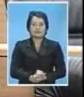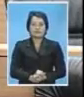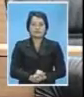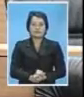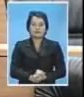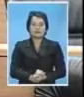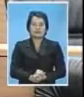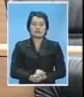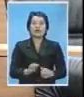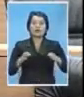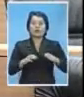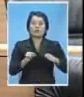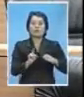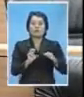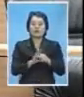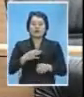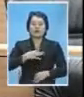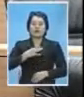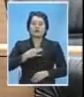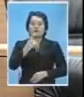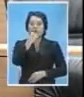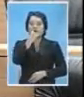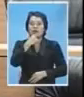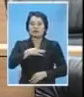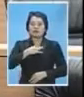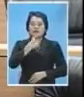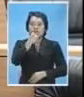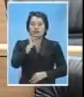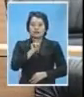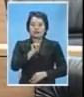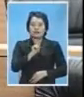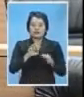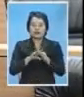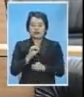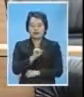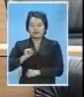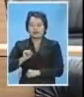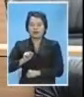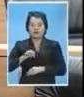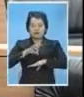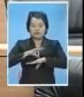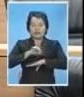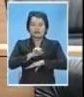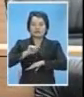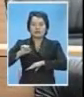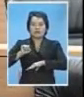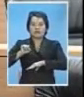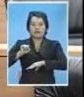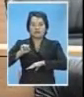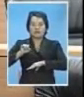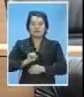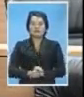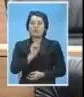สถานะไอ้ส่วนหนึ่งก็คือเสื้อแดงอีกสถานะหนึ่งก็ในฐานะจะเป็นสมาชิกสภาผู้แทนราษฎร